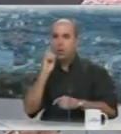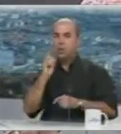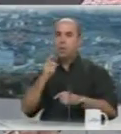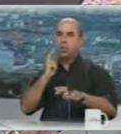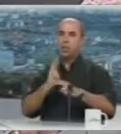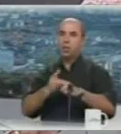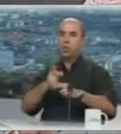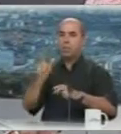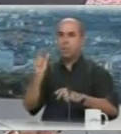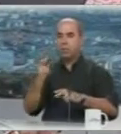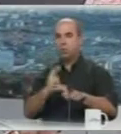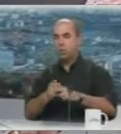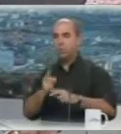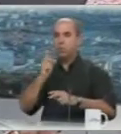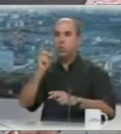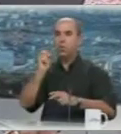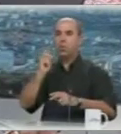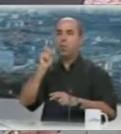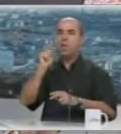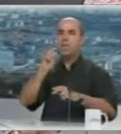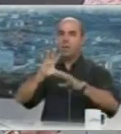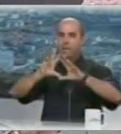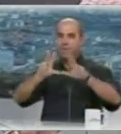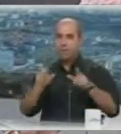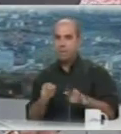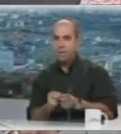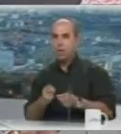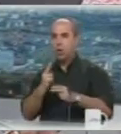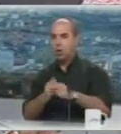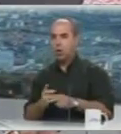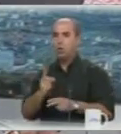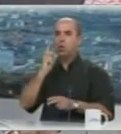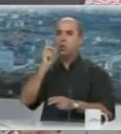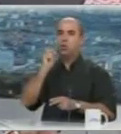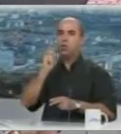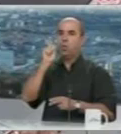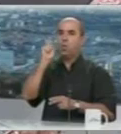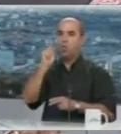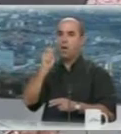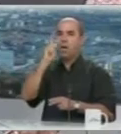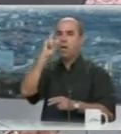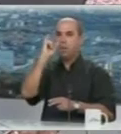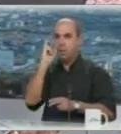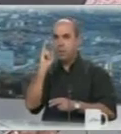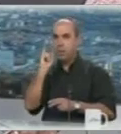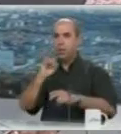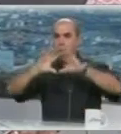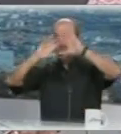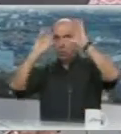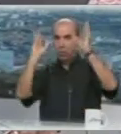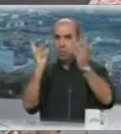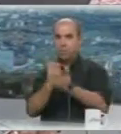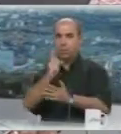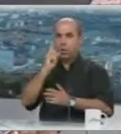ولا الذوادي، وكي تجمعهم يوليو ذواودة. يعني أصل هذه المنطقة لذواودة كانت تسكنها